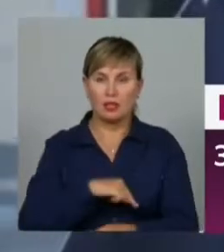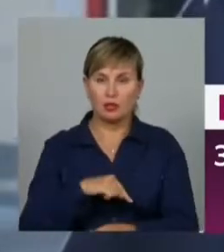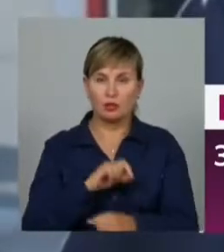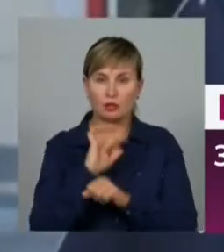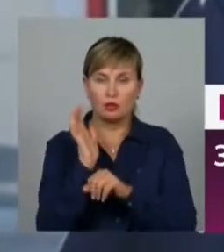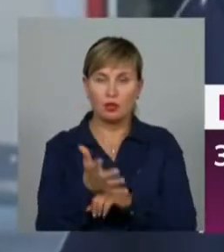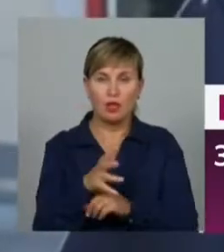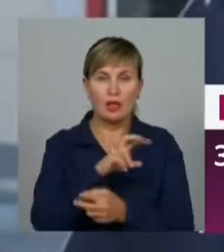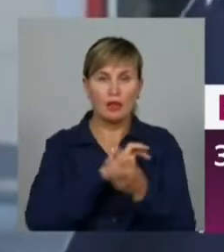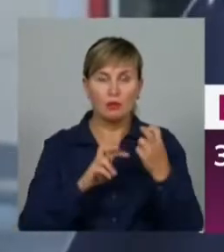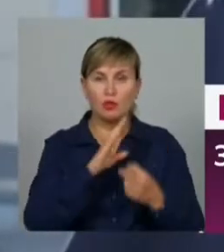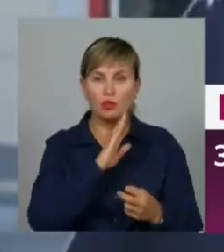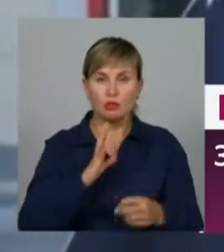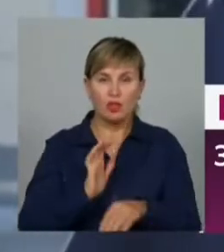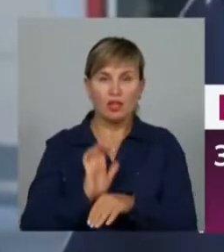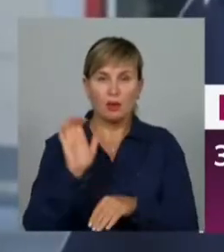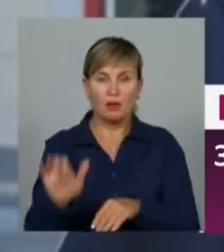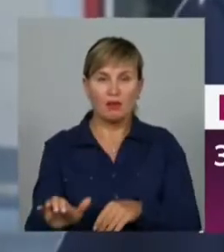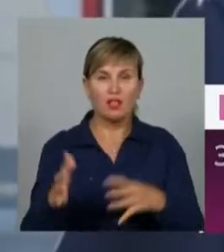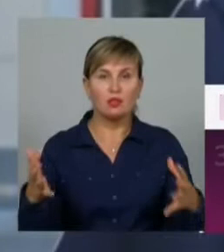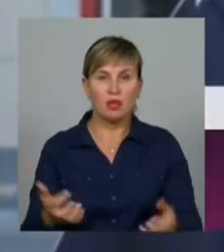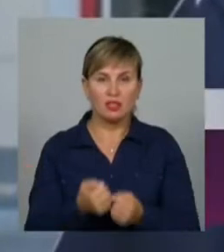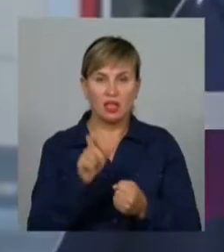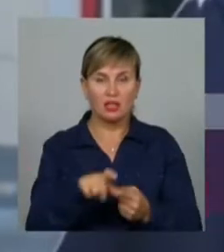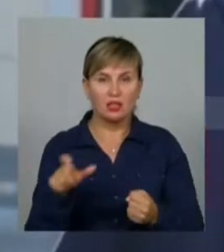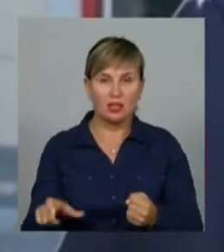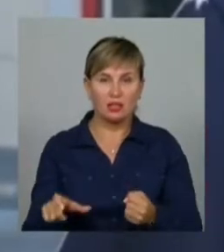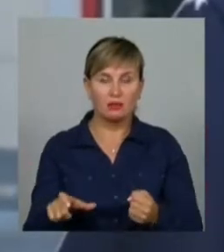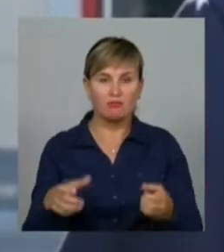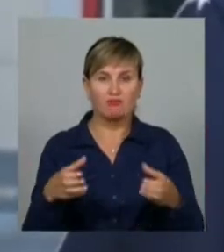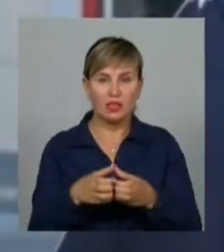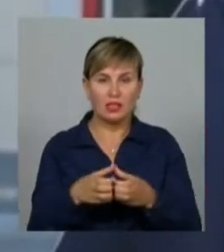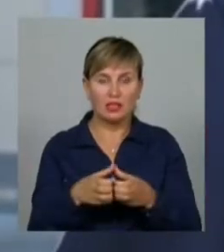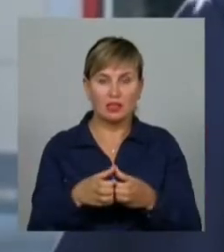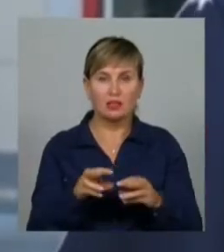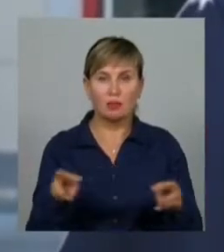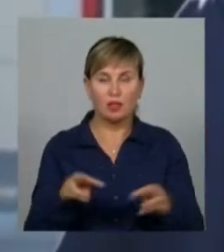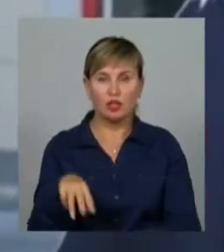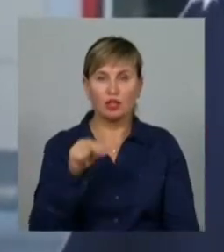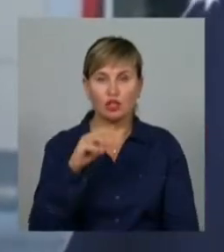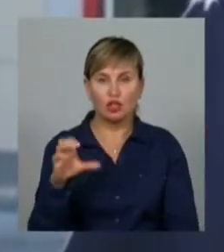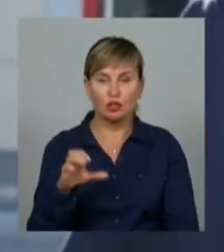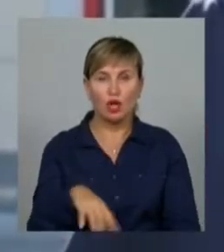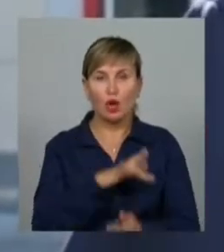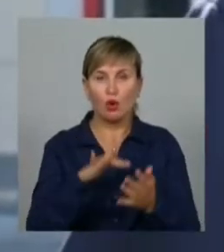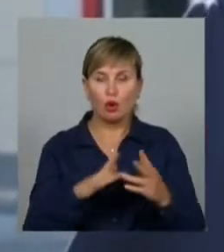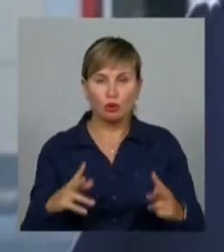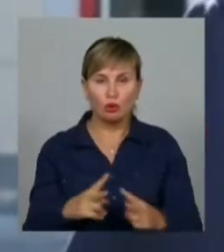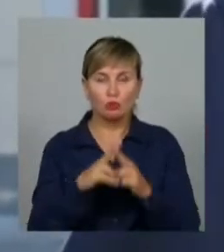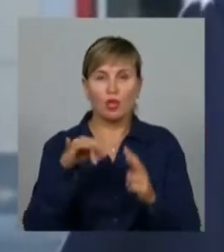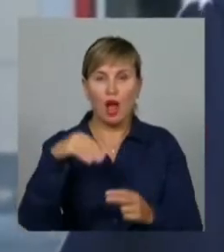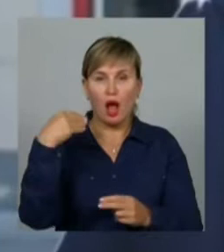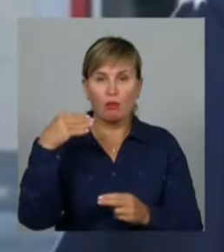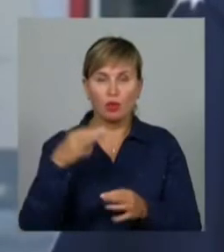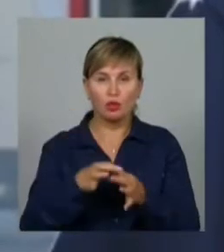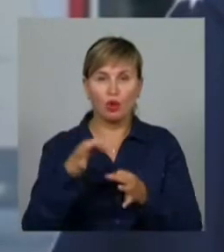На поиски женщины были направлены спасатели оперативно-спасательных подразделений департамента ПЧС города Нур-Султан и Акмолинской области.